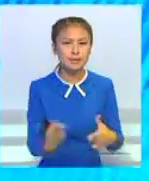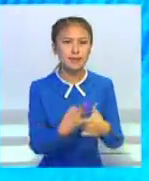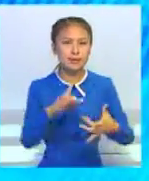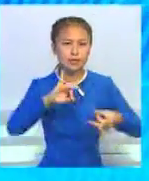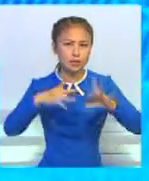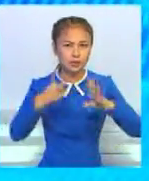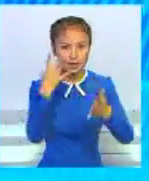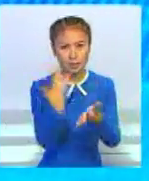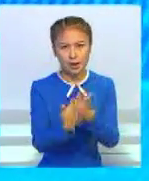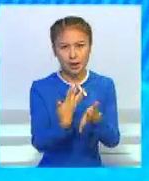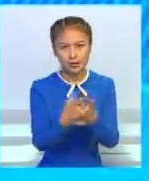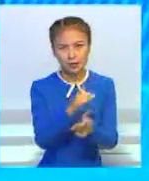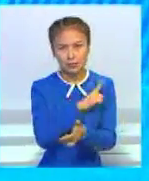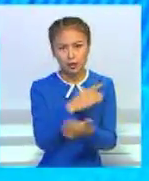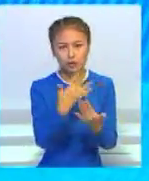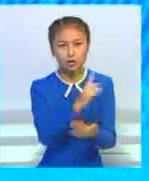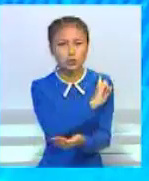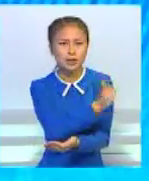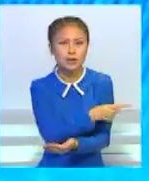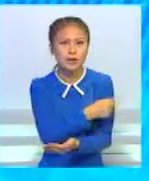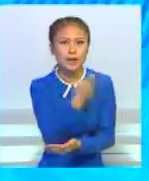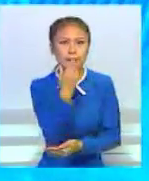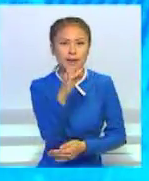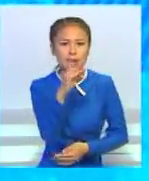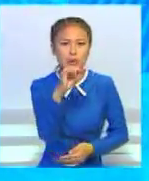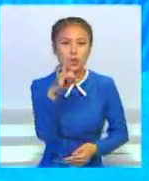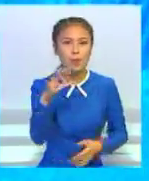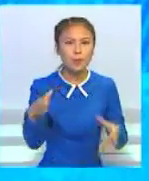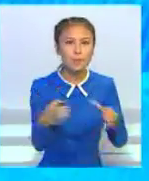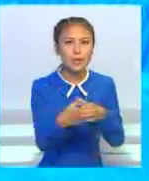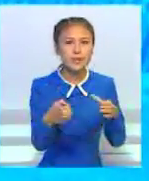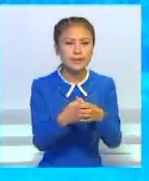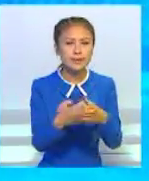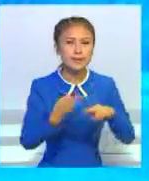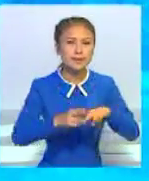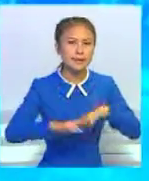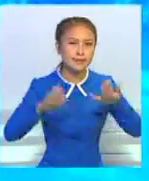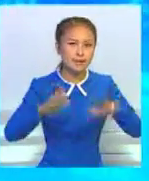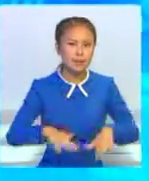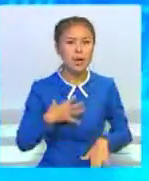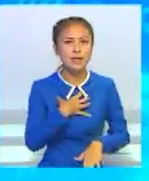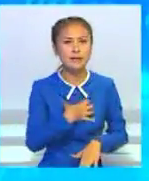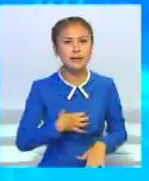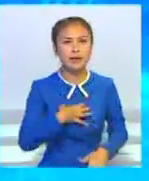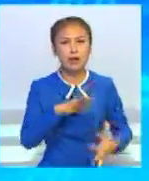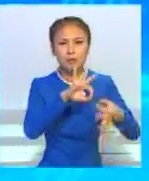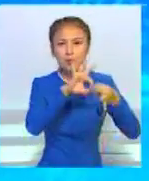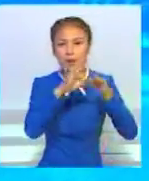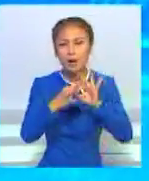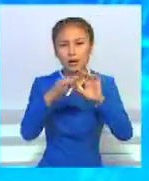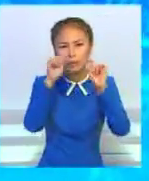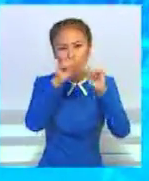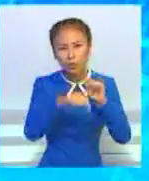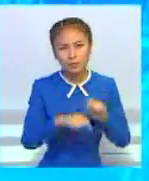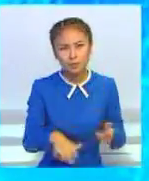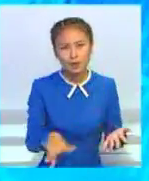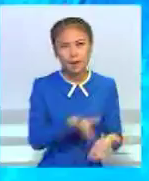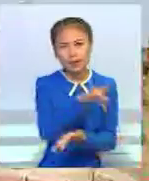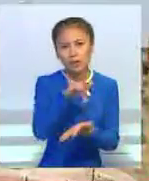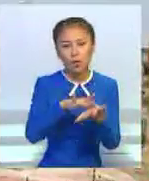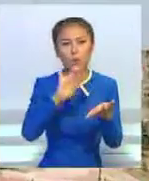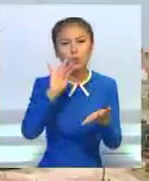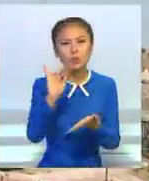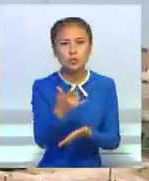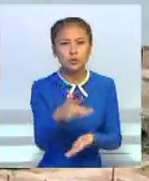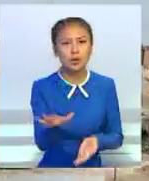сайтында жарияланған. Сондай-ақ үкімет күштері Дейр-эз-Зор әуе базасы маңындағы стратегиялық маңызды нысандарды өз бақылауына алды.